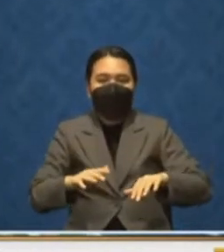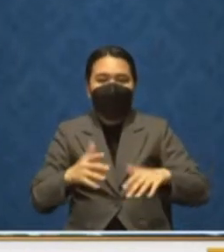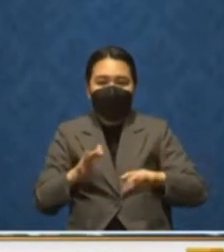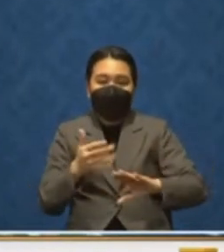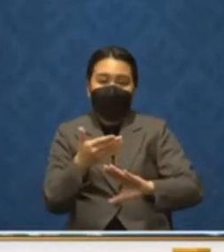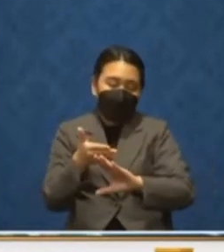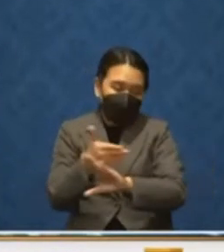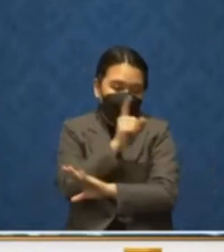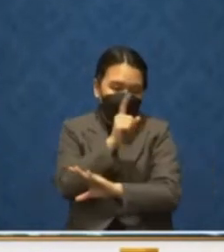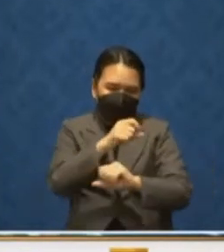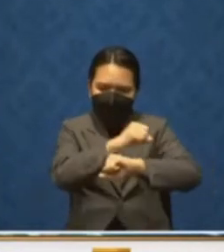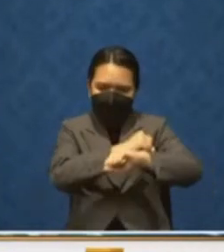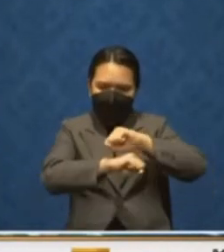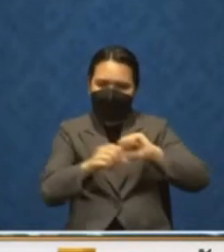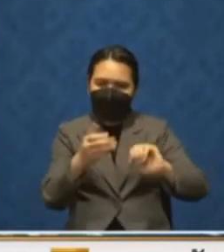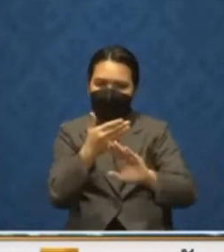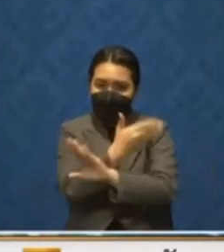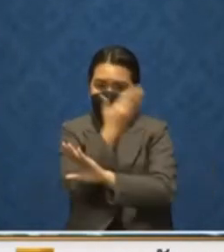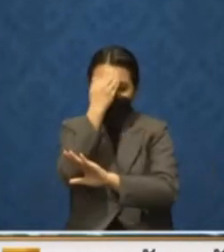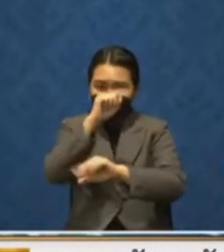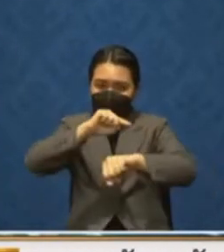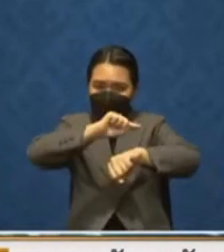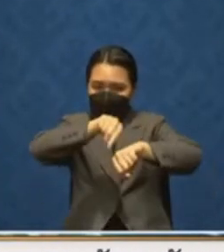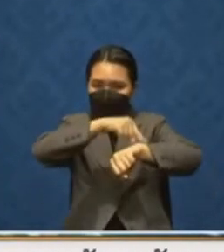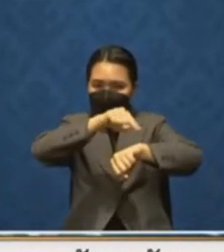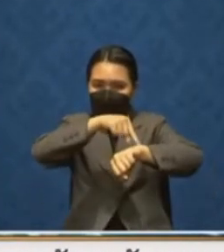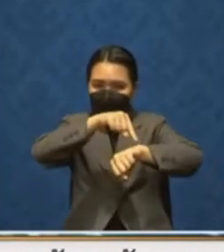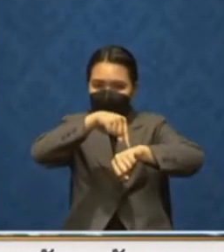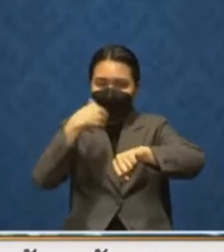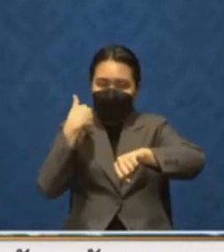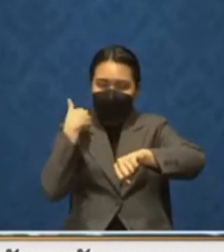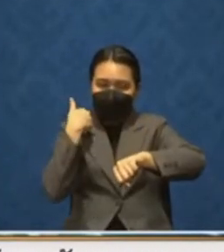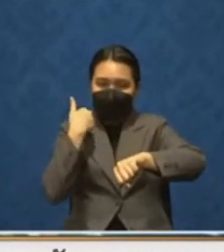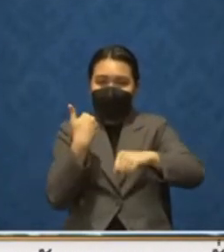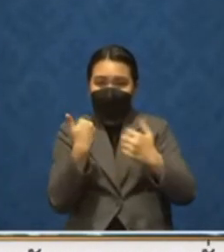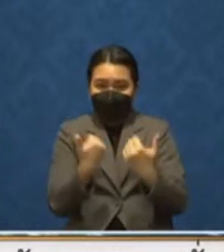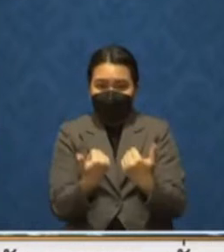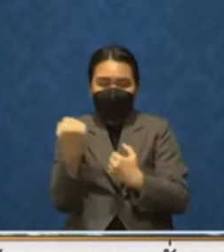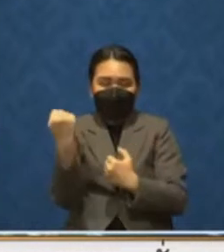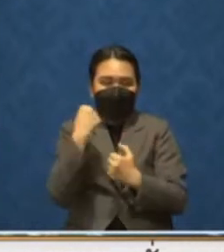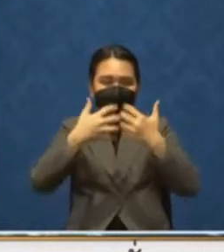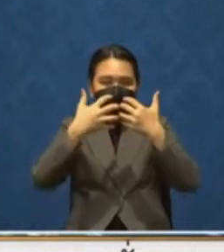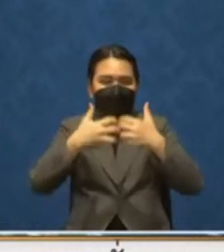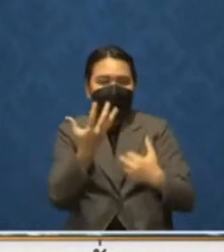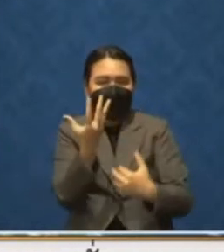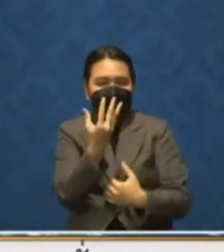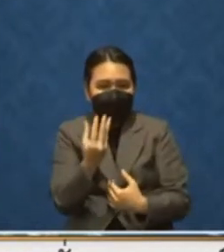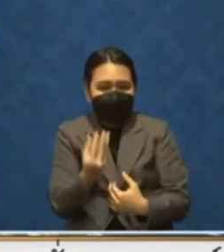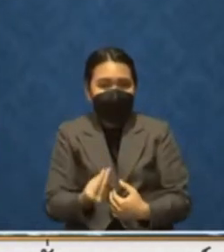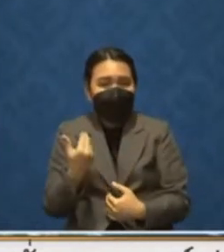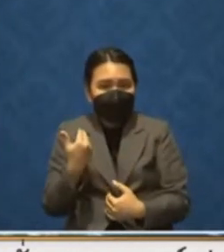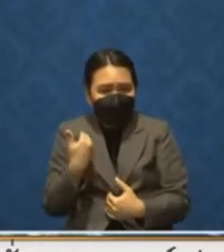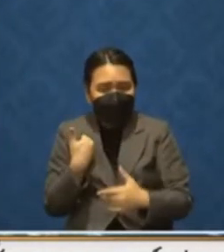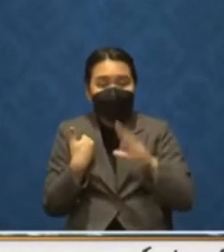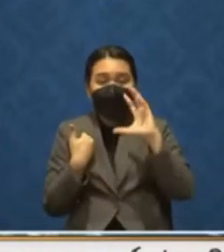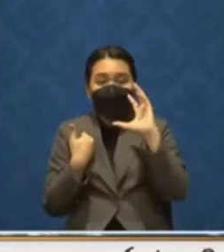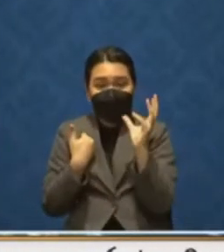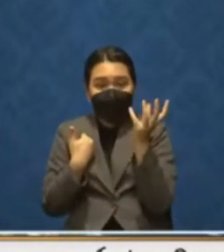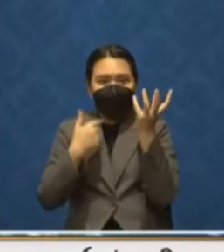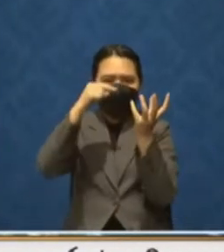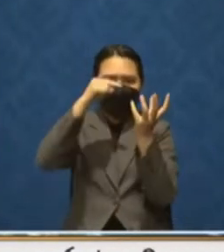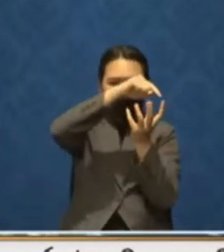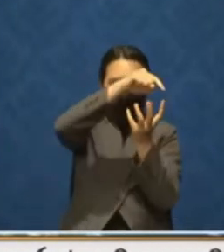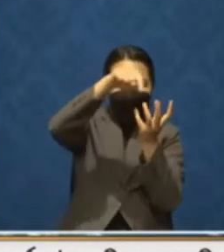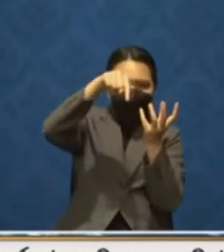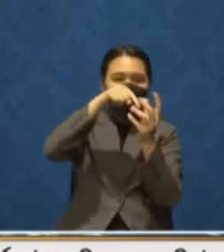นั้นเพราะใช้เวลามันก็มีกำลังการผลิตเหลือก็เกิดขึ้นทั่วโลกผมไม่เห็นก็ชี้แจงไปแล้วนะครับว่าประเทศอื่นๆ